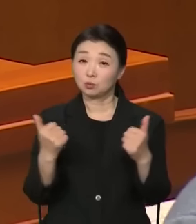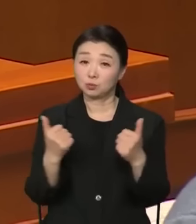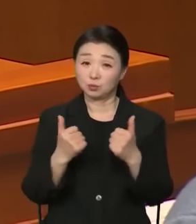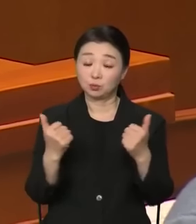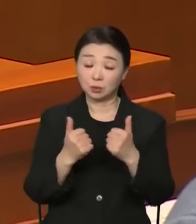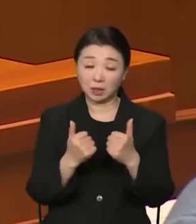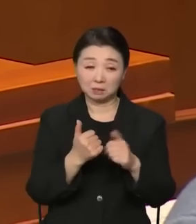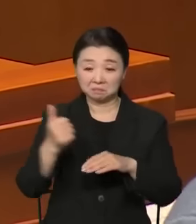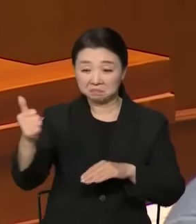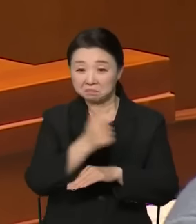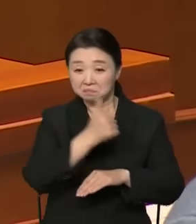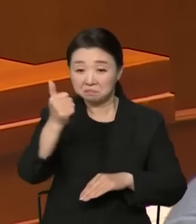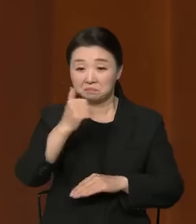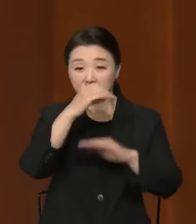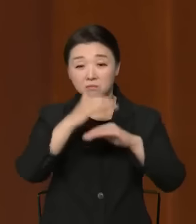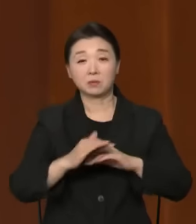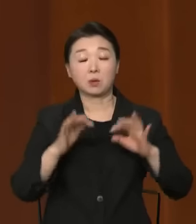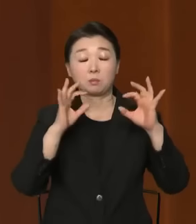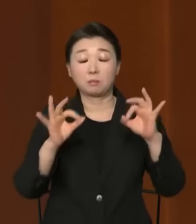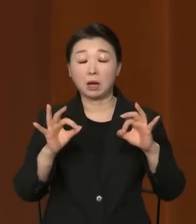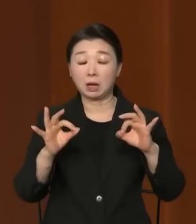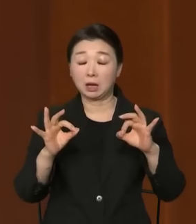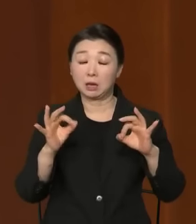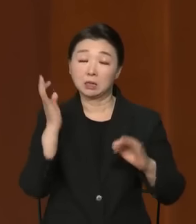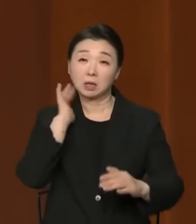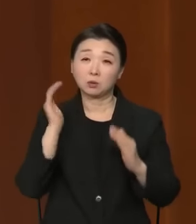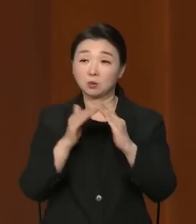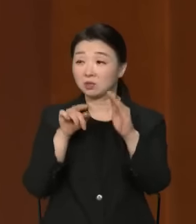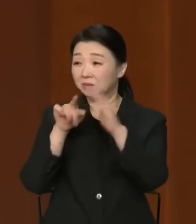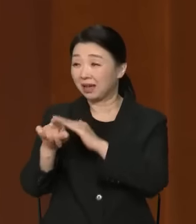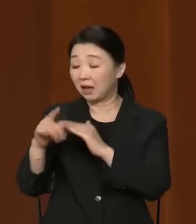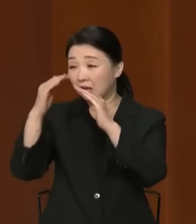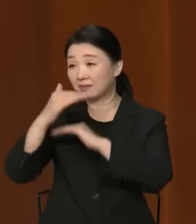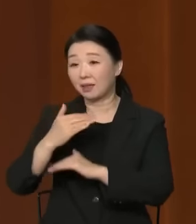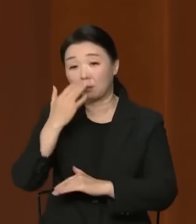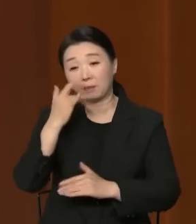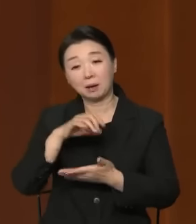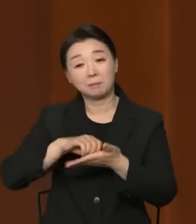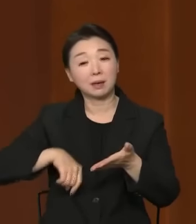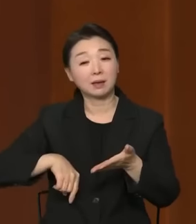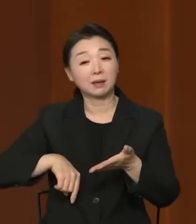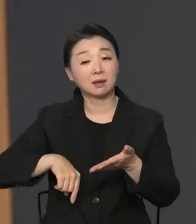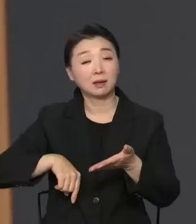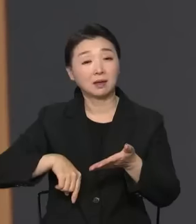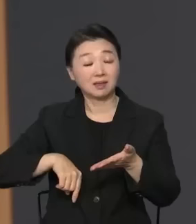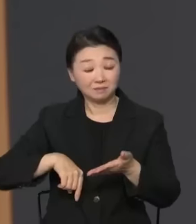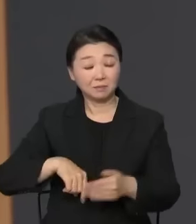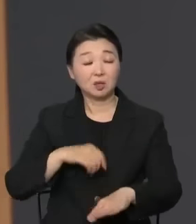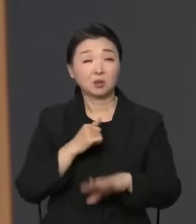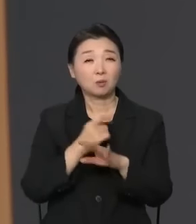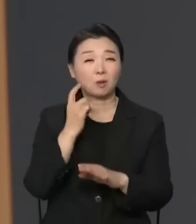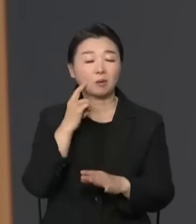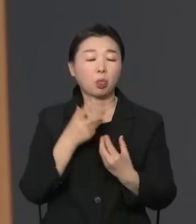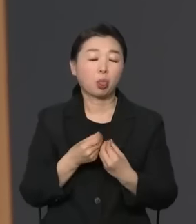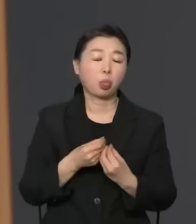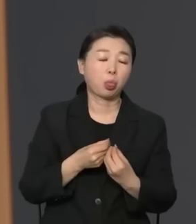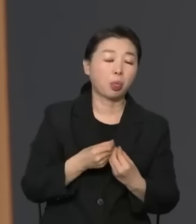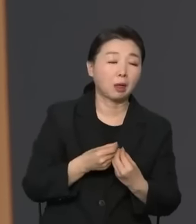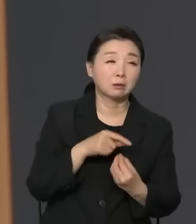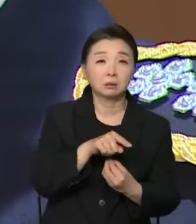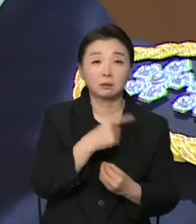동선 내역에도 삼청동 안가 방문은 빠져 있었습니다. 결국 내란 혐의 수사와 더불어 거짓 해명 논란에 대한 조사도